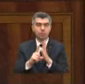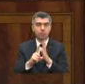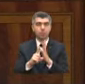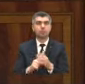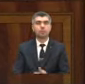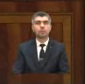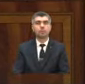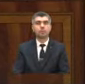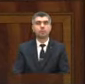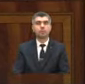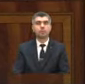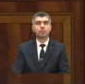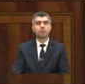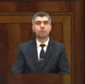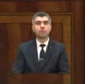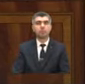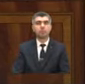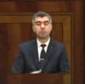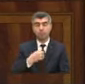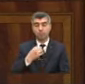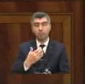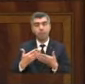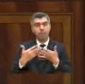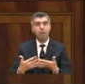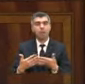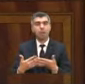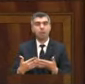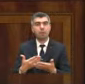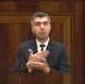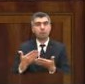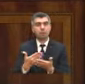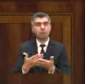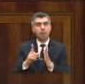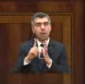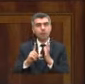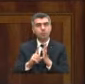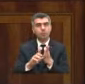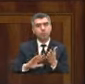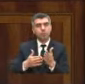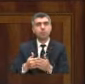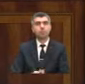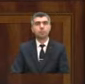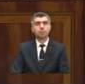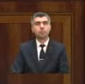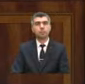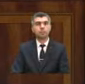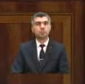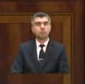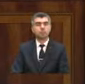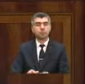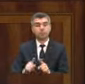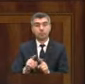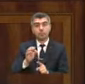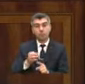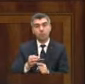الإطار، ولذلك فقد رحبنا وتمنى القانون الإطار الطموح، واعتبرناه يصب في قلب